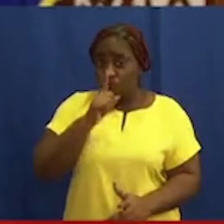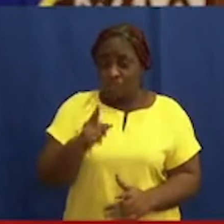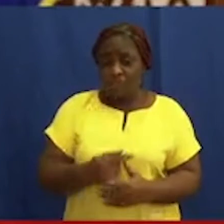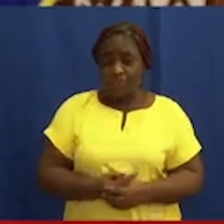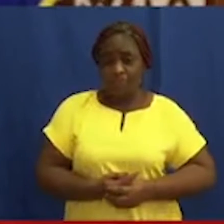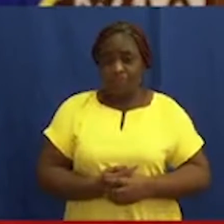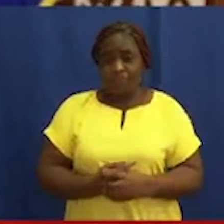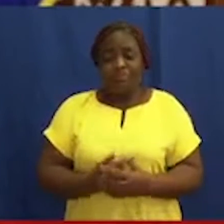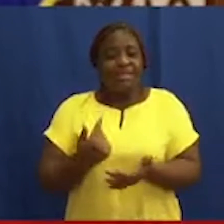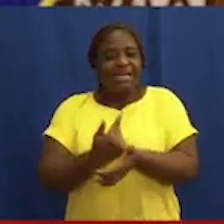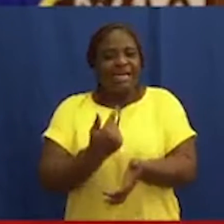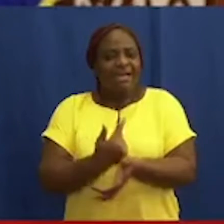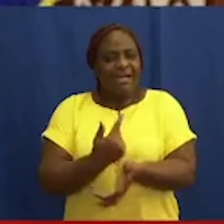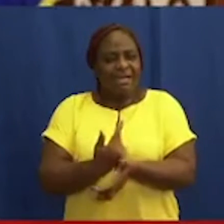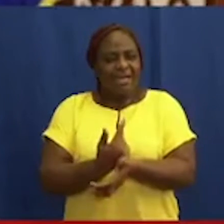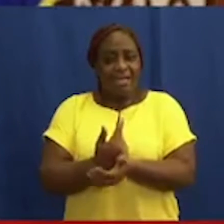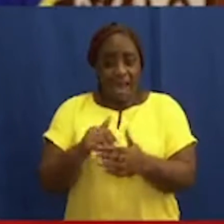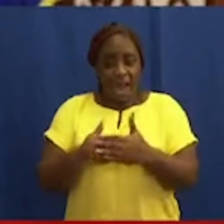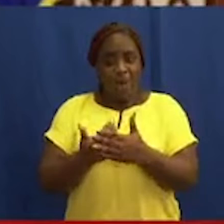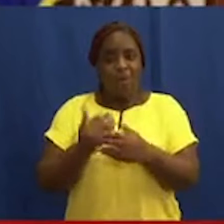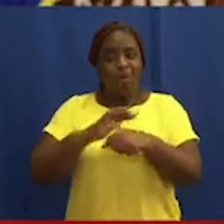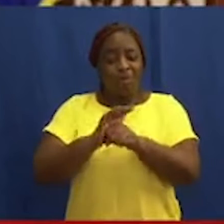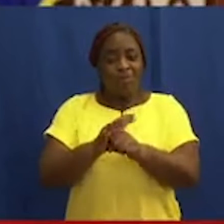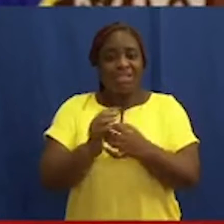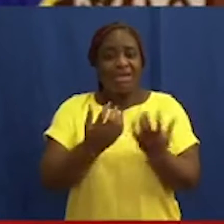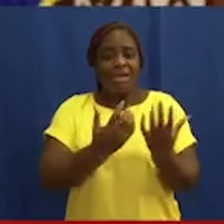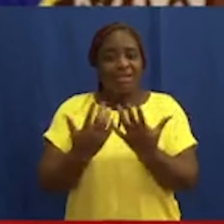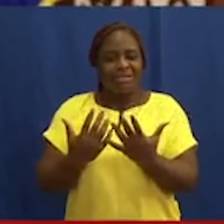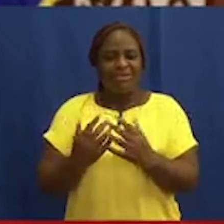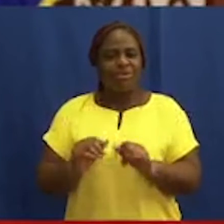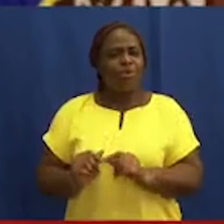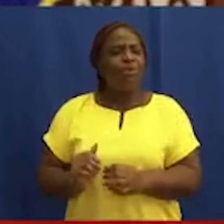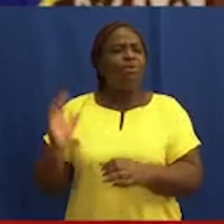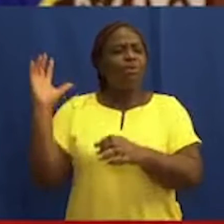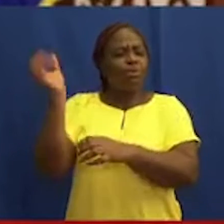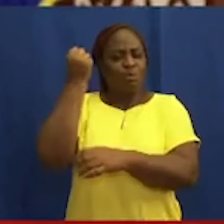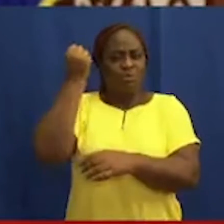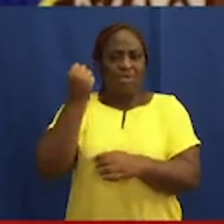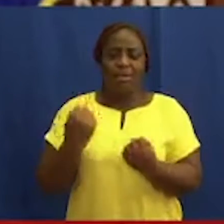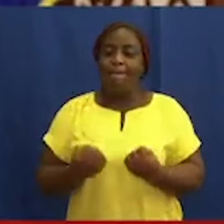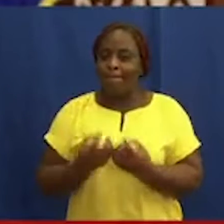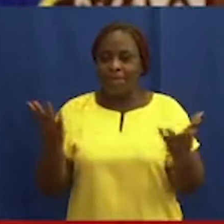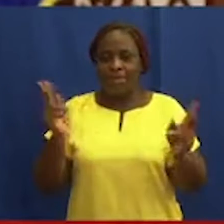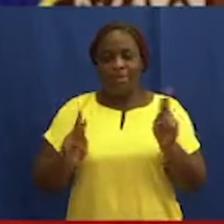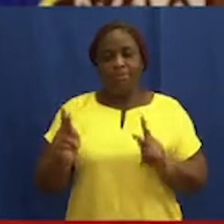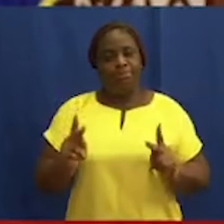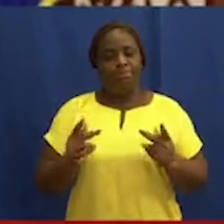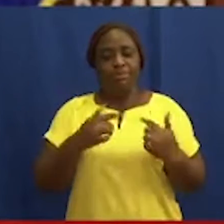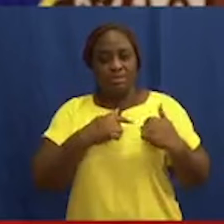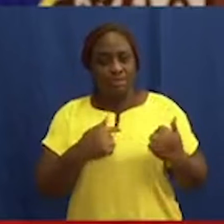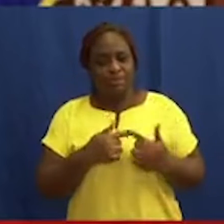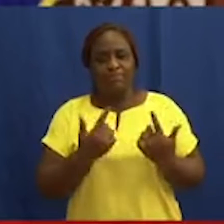dan kankanin lokaci tattalin arzikin kasashen duniya ya shiga tsaka mai wuya, amma babu wanda ya san